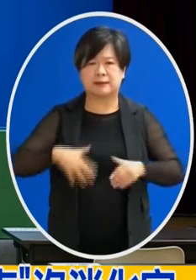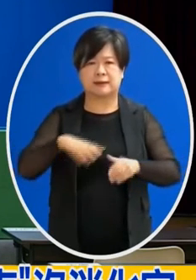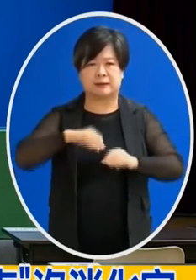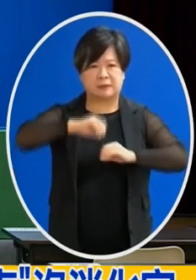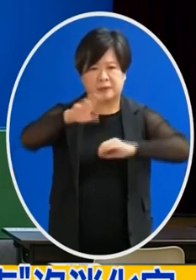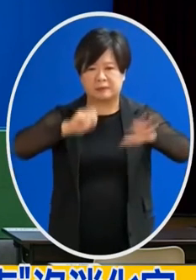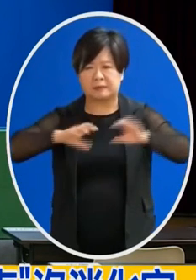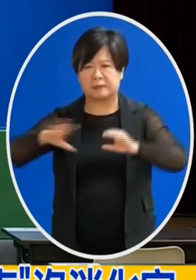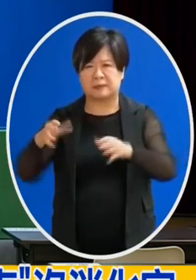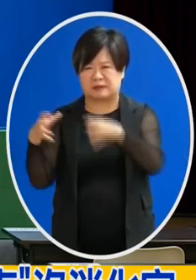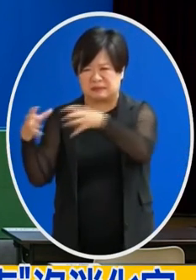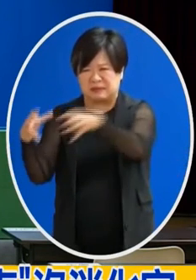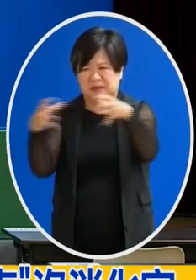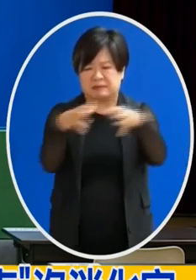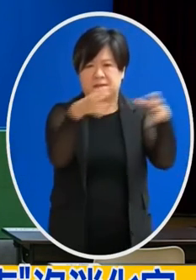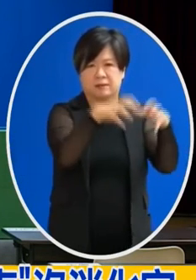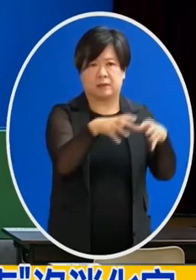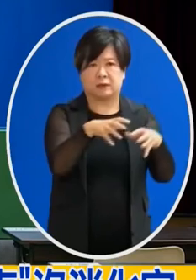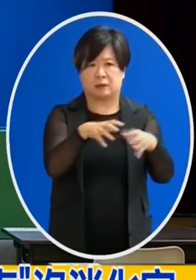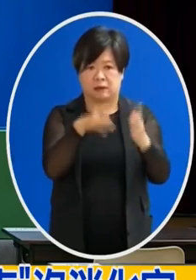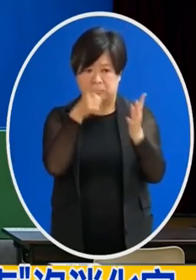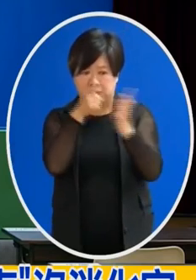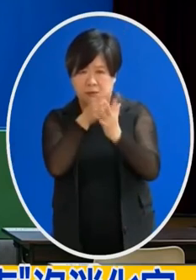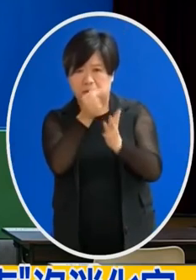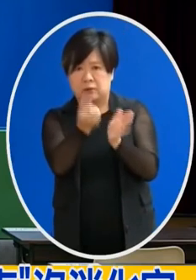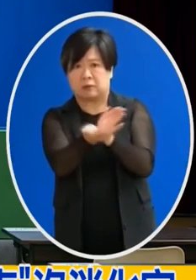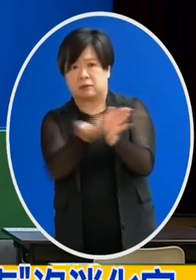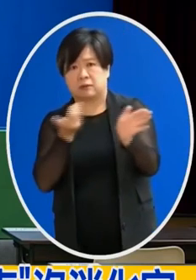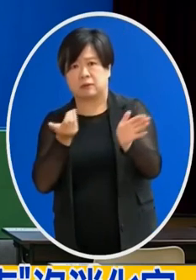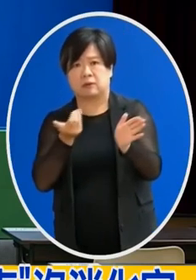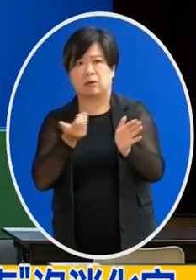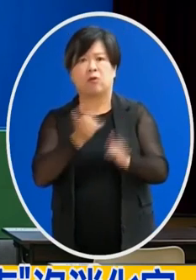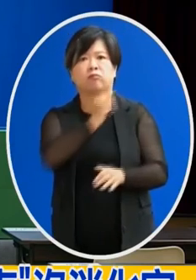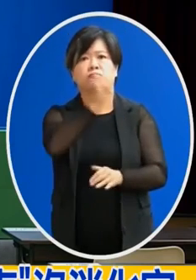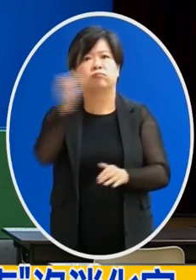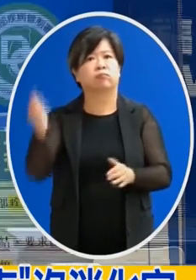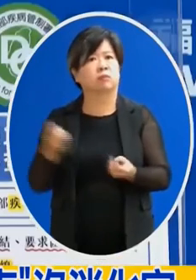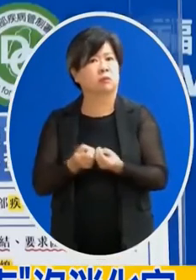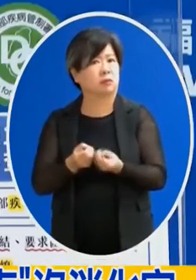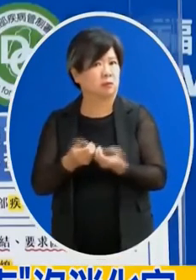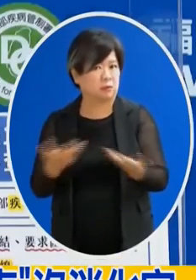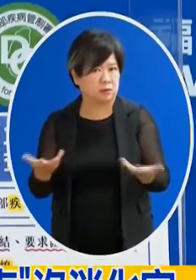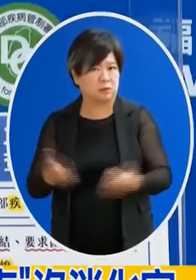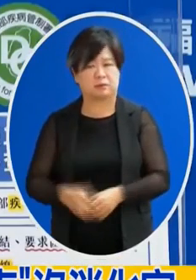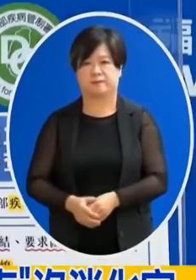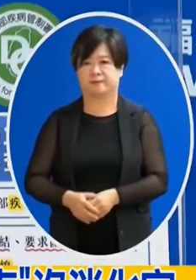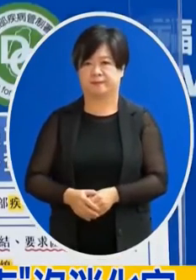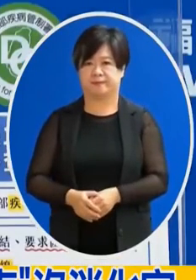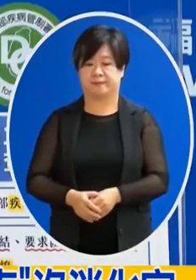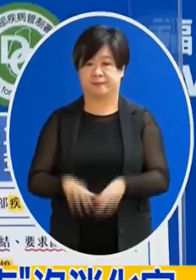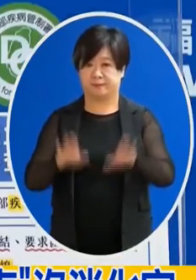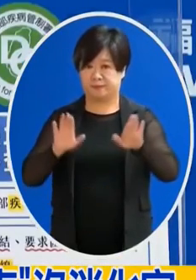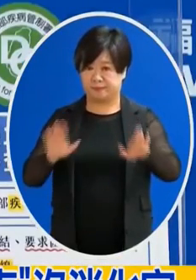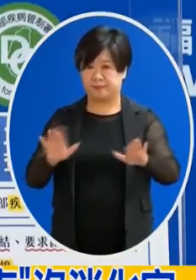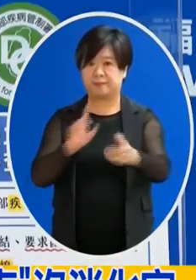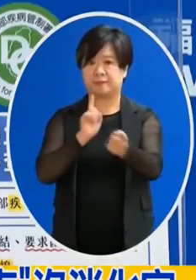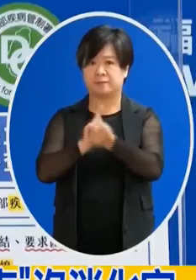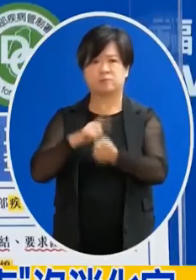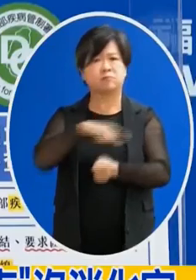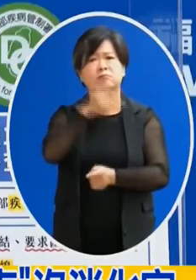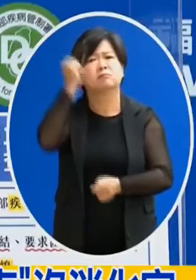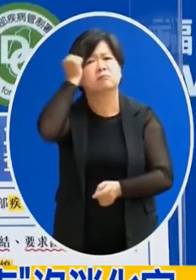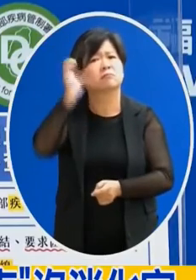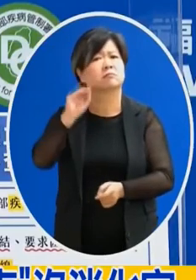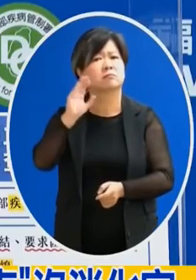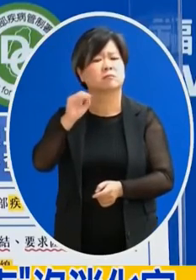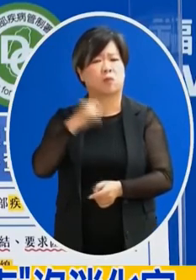业。那他们在得知确诊前，有没有可能有爬爬灶的情形？谢谢。 依照我们现在对于大家还记得，